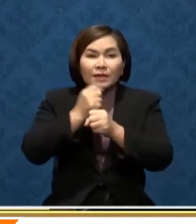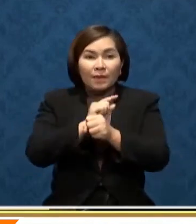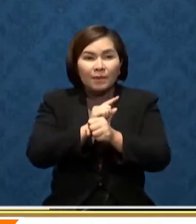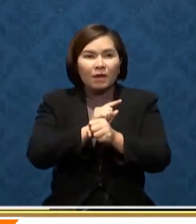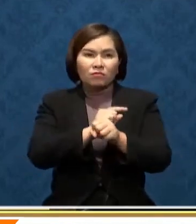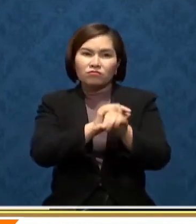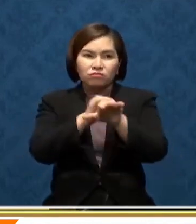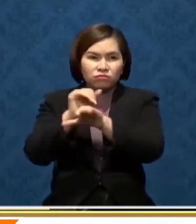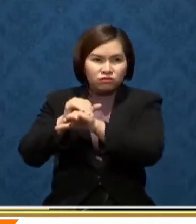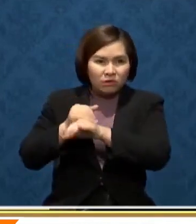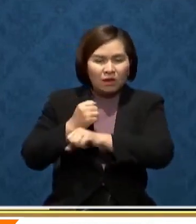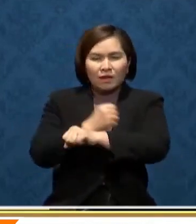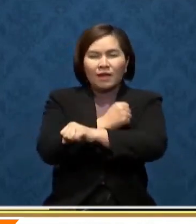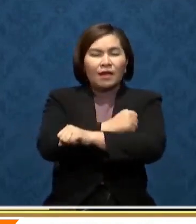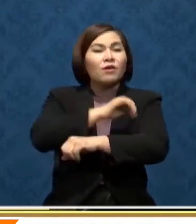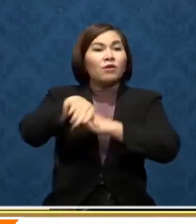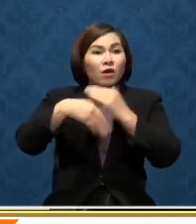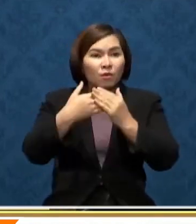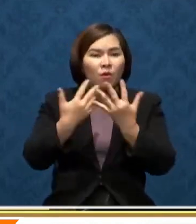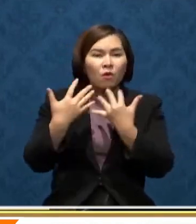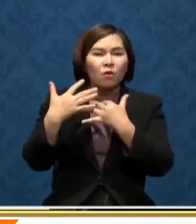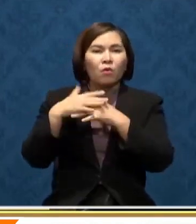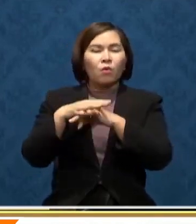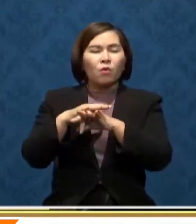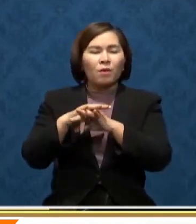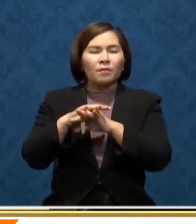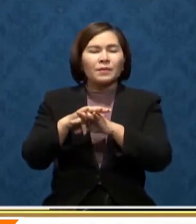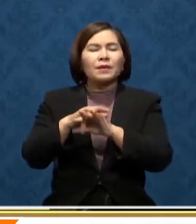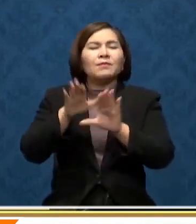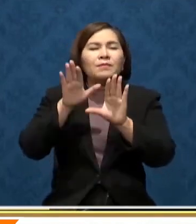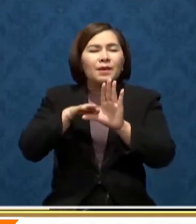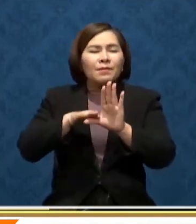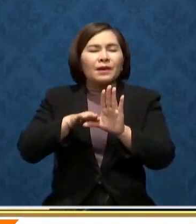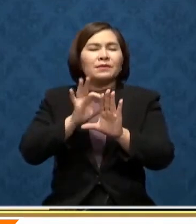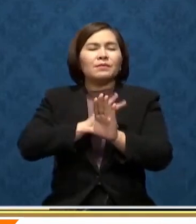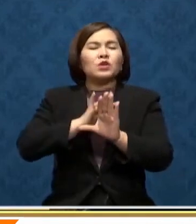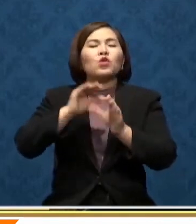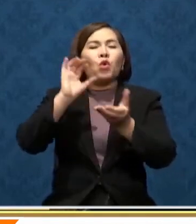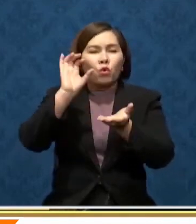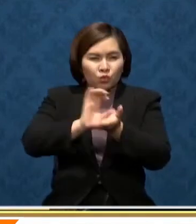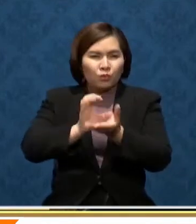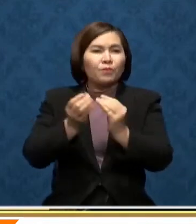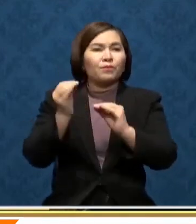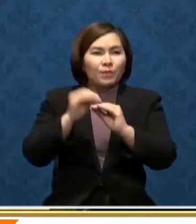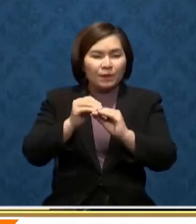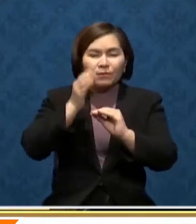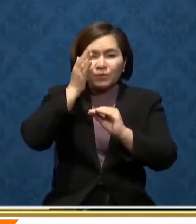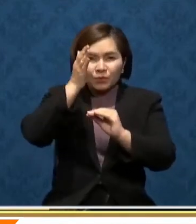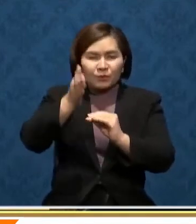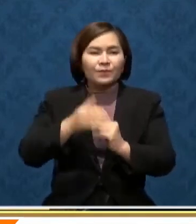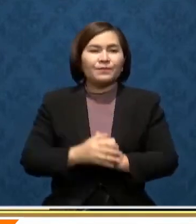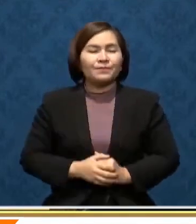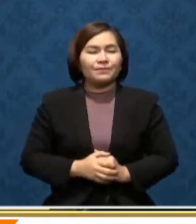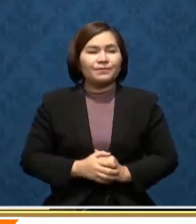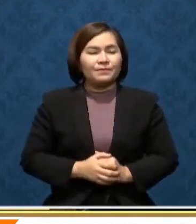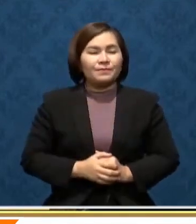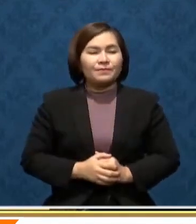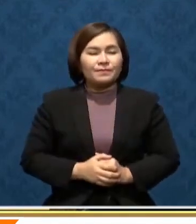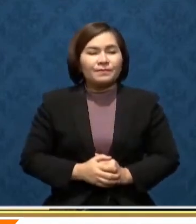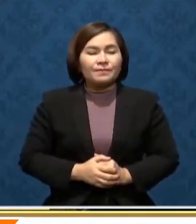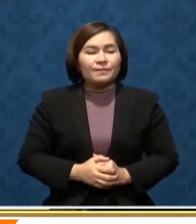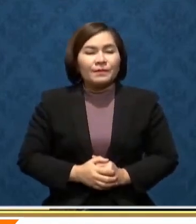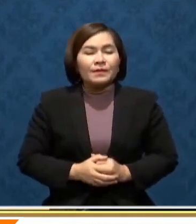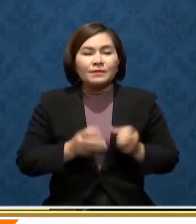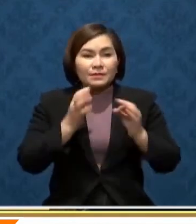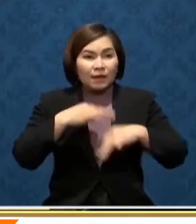ดูดแรงงานนอกระบบให้เข้าร่วมกองทุนให้มากกว่าที่เป็นอยู่ในปัจจุบันให้ได้จำเป็นต้อง